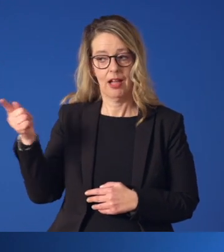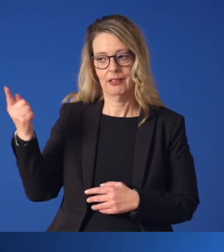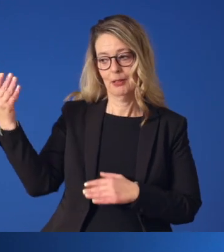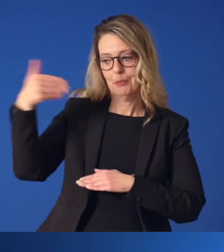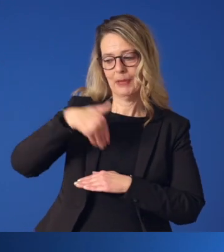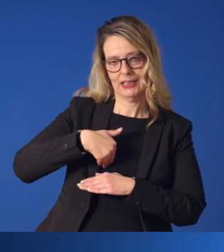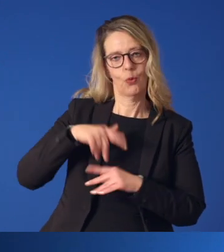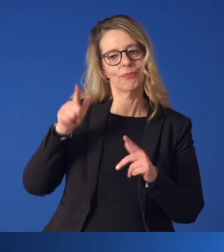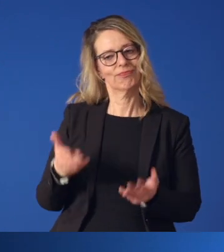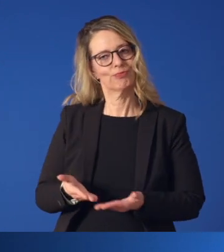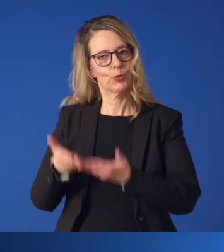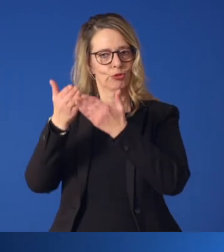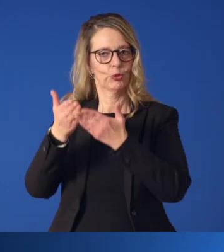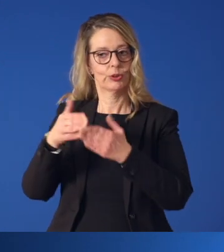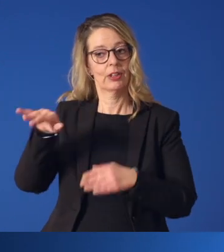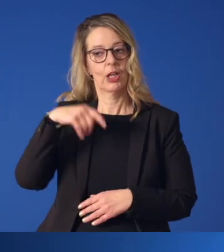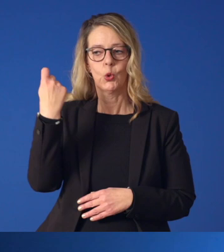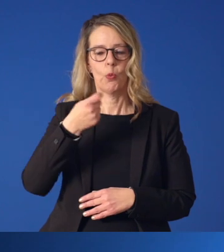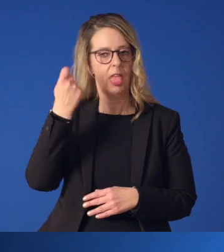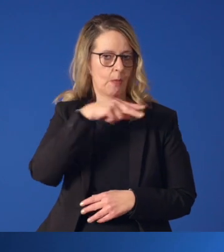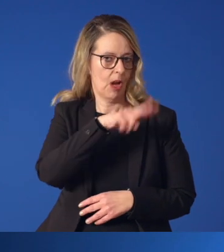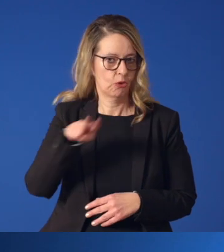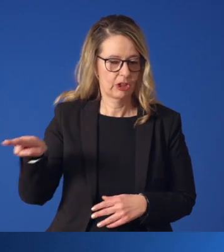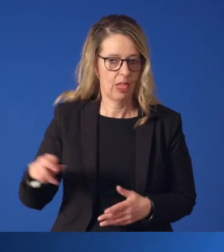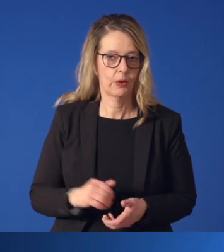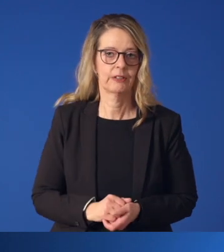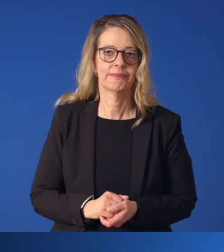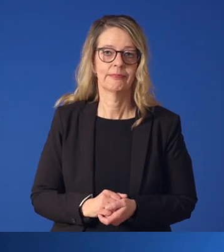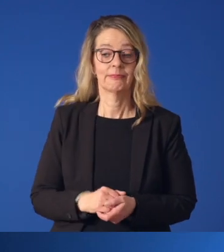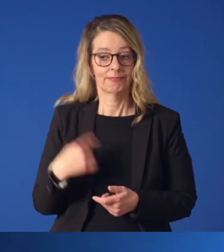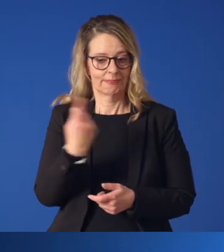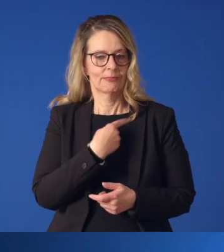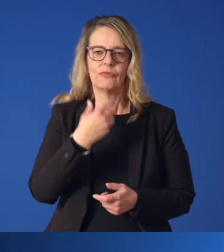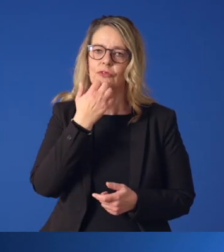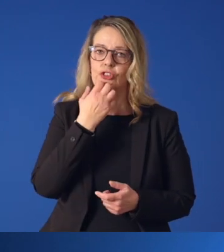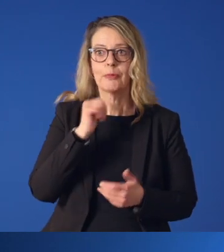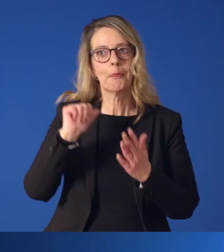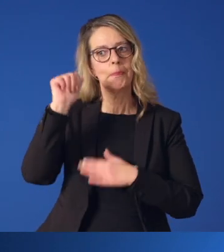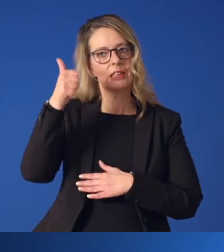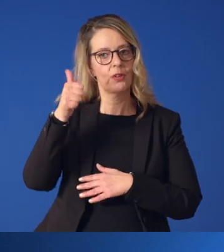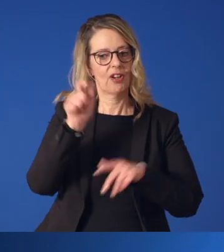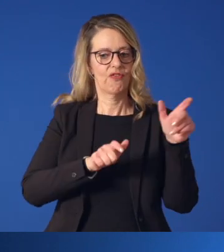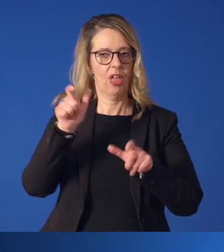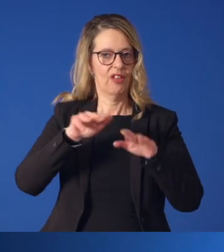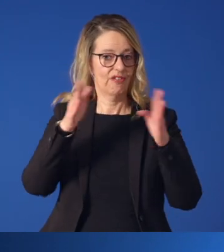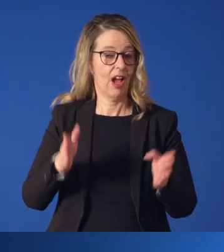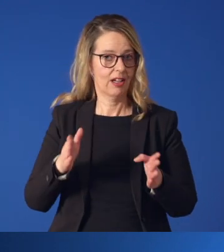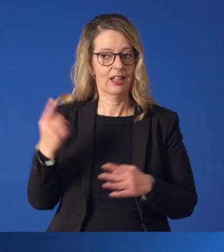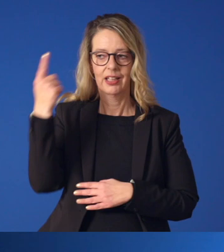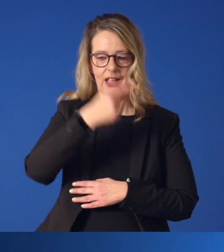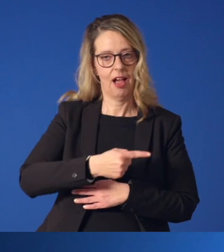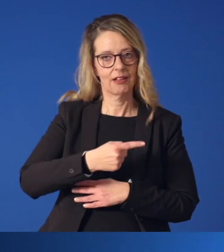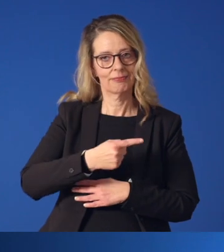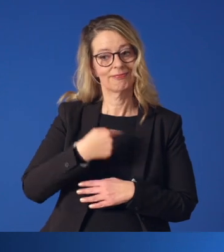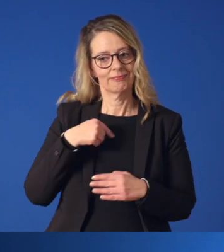Festakt und seiner Schirmehrschaft über die Jubiläumsausstellung. Wir wollen das besondere Volkwangjahr nun auch am